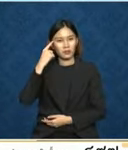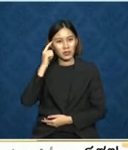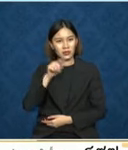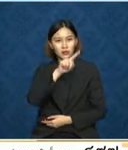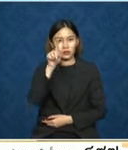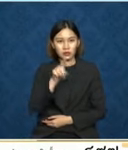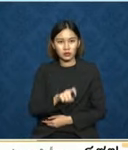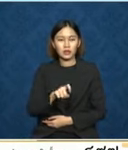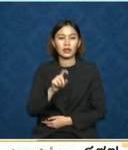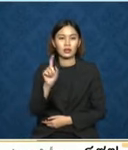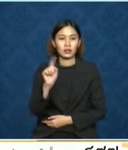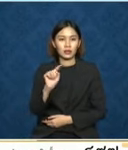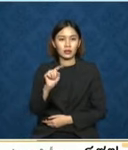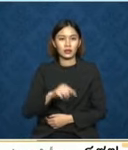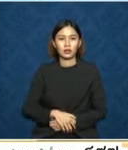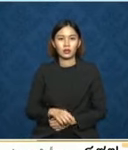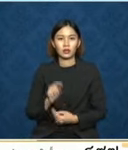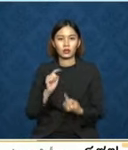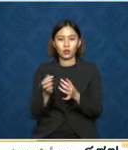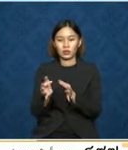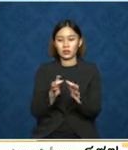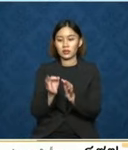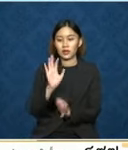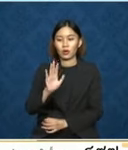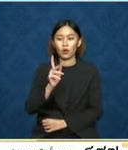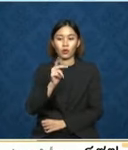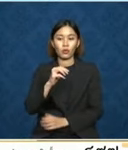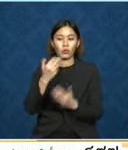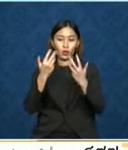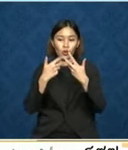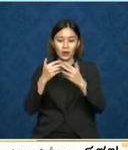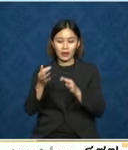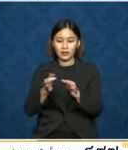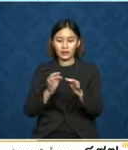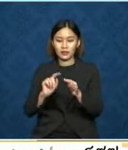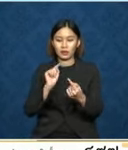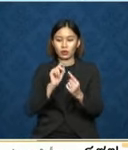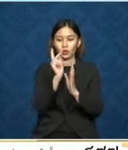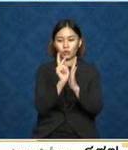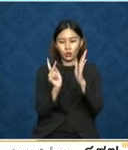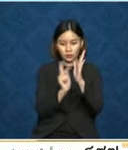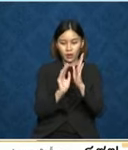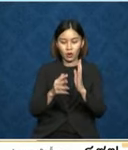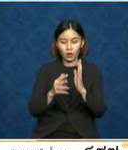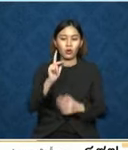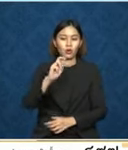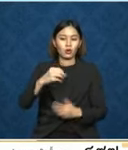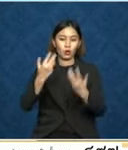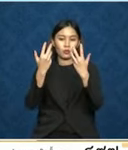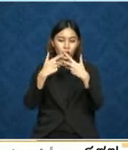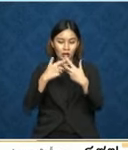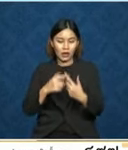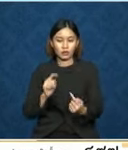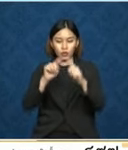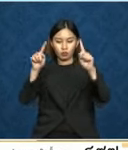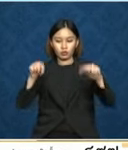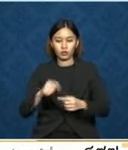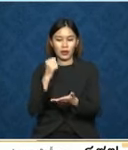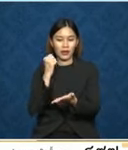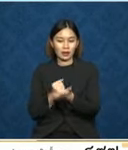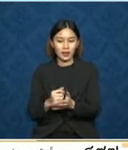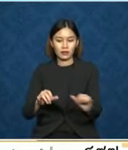กรมโรงงานบอกว่าตามกฎหมายว่าด้วยกรมโรงงานไม่ได้ระบุให้การขออนุญาตย้ายเครื่องจักรบางส่วนตามมาตรา 26แห่ง